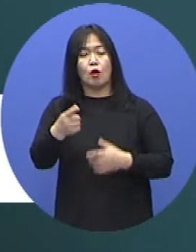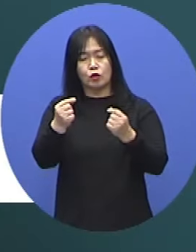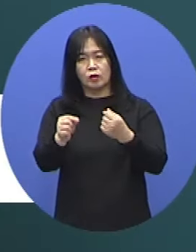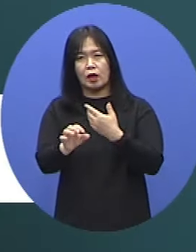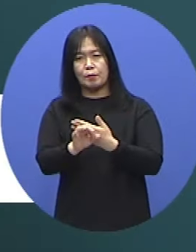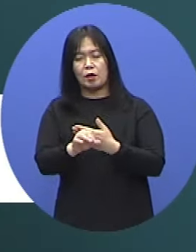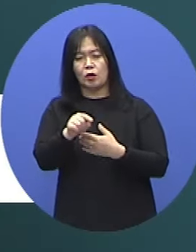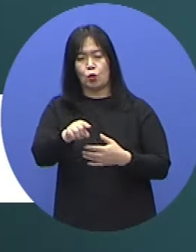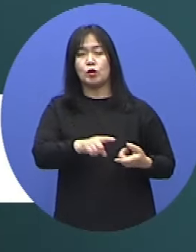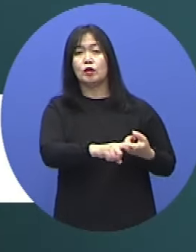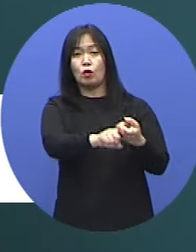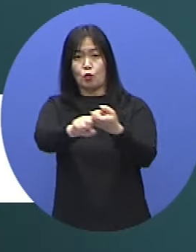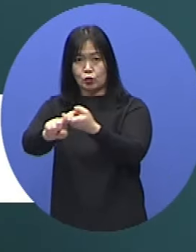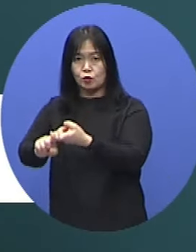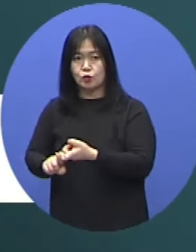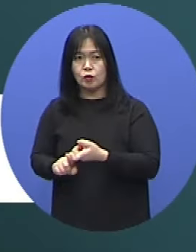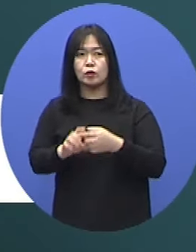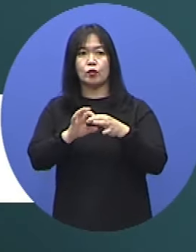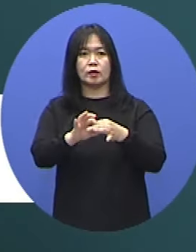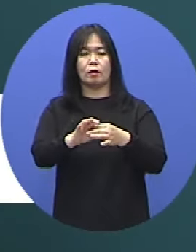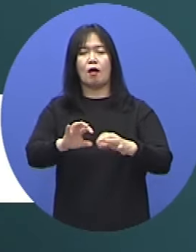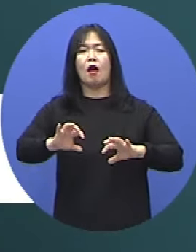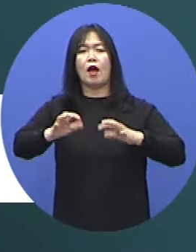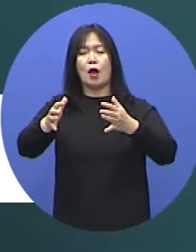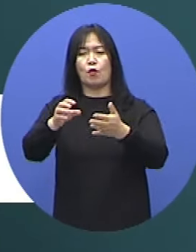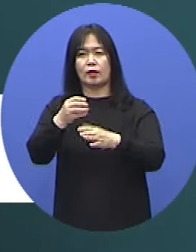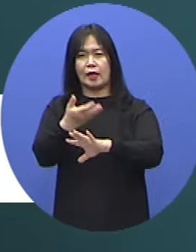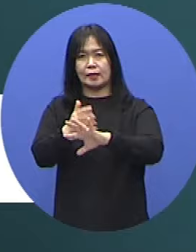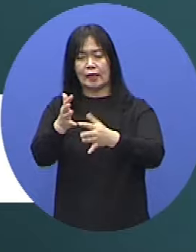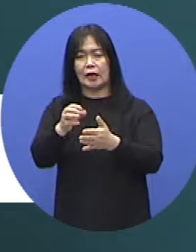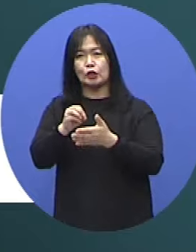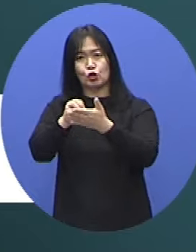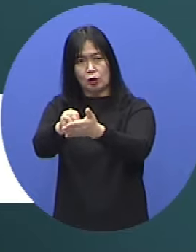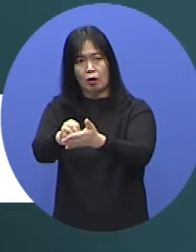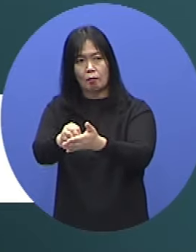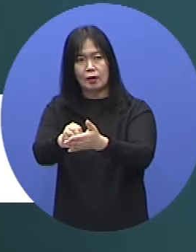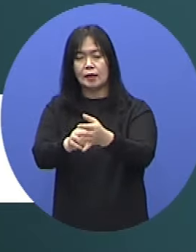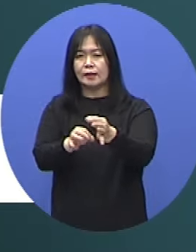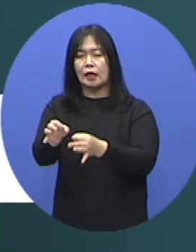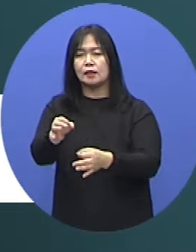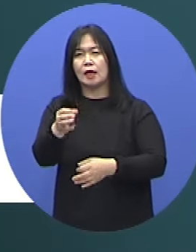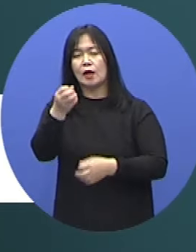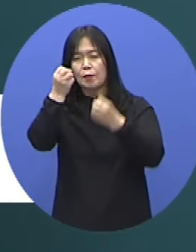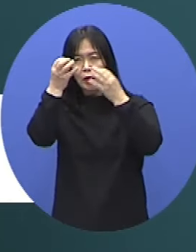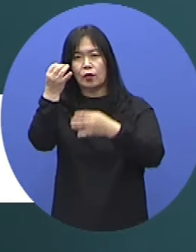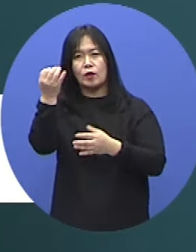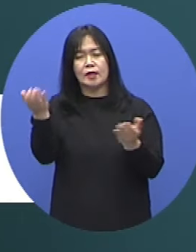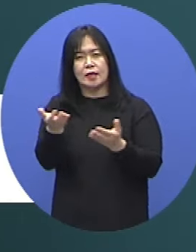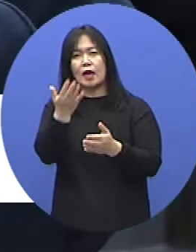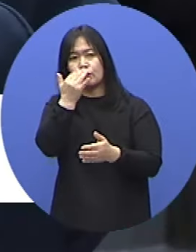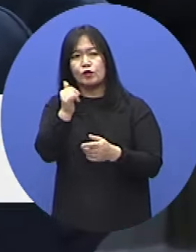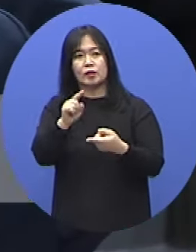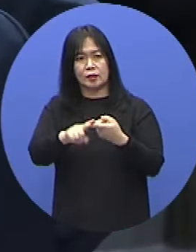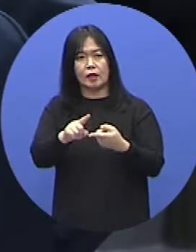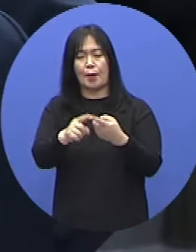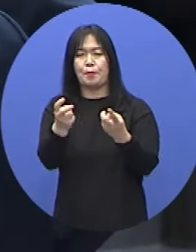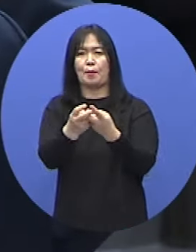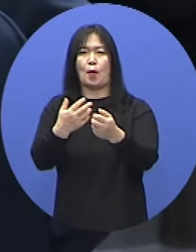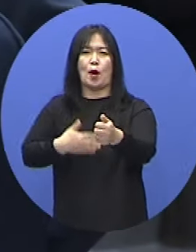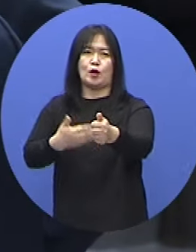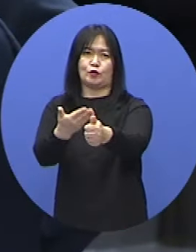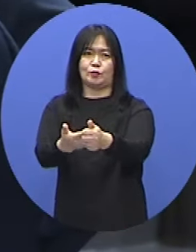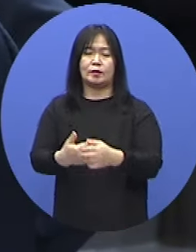한상 네트워크를 통해서 해외 취업이나 창업을 할 수 있겠는가이 방법을 가르쳐 드리는 거죠